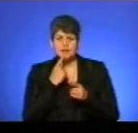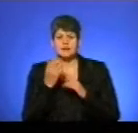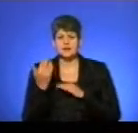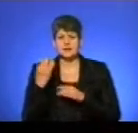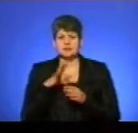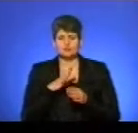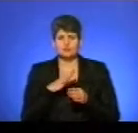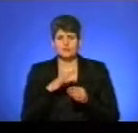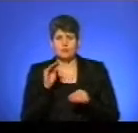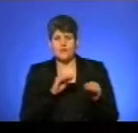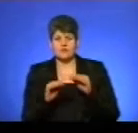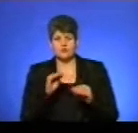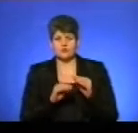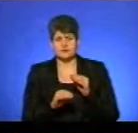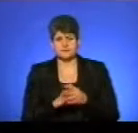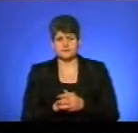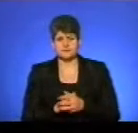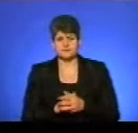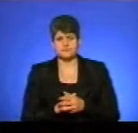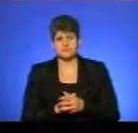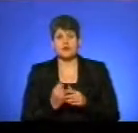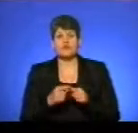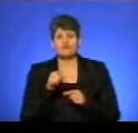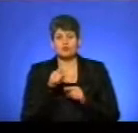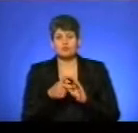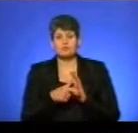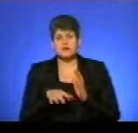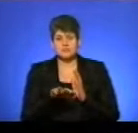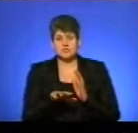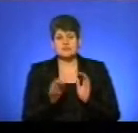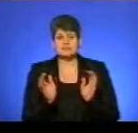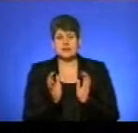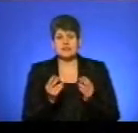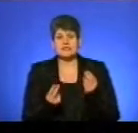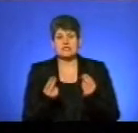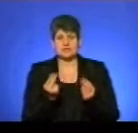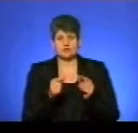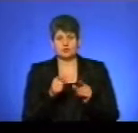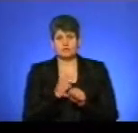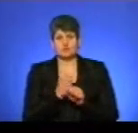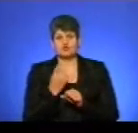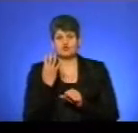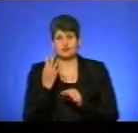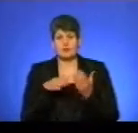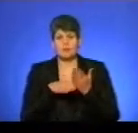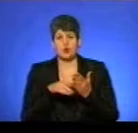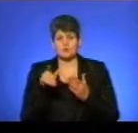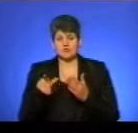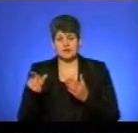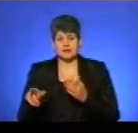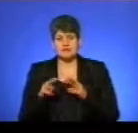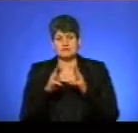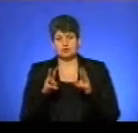були сфасовані на нашій фабриці. У цьому приміщенні зберігають іграшки. Тут працює 4 помічника Святого